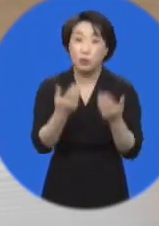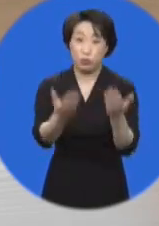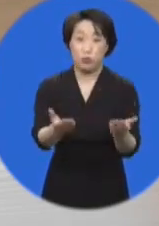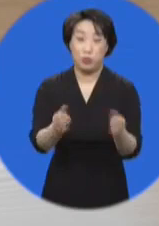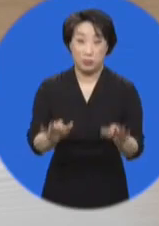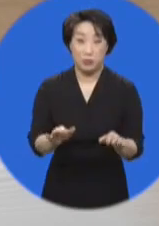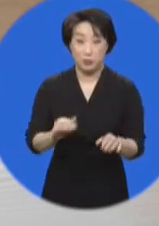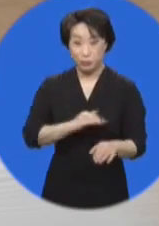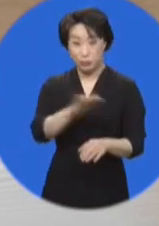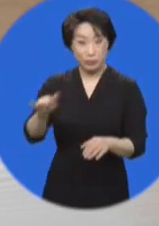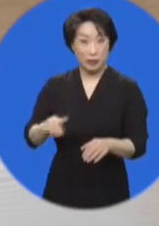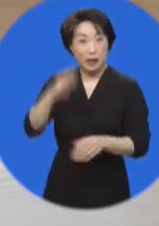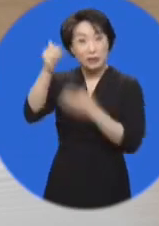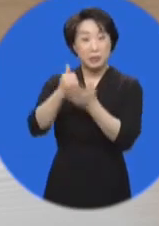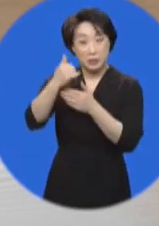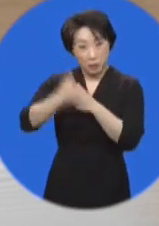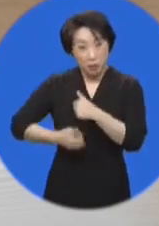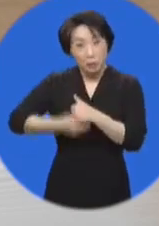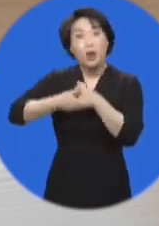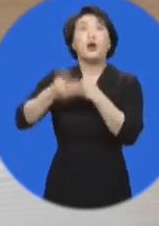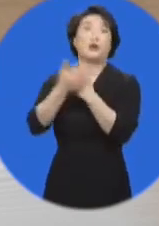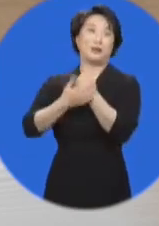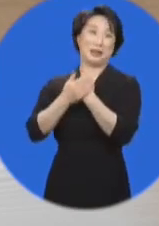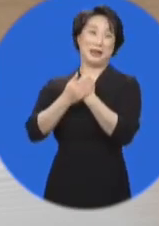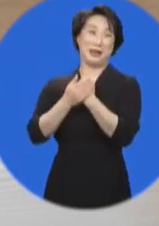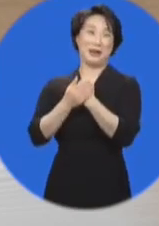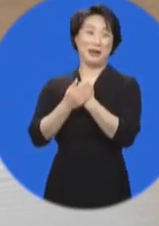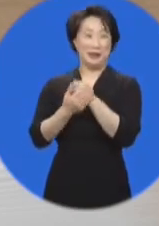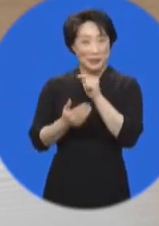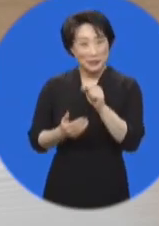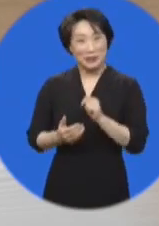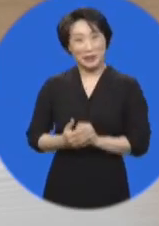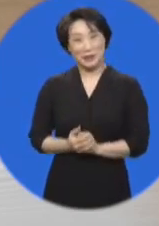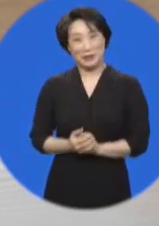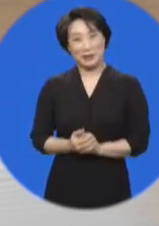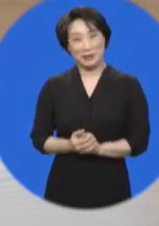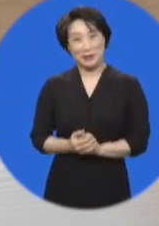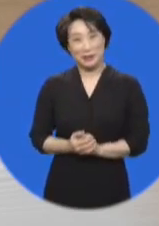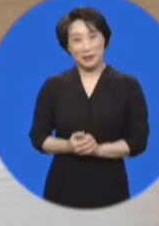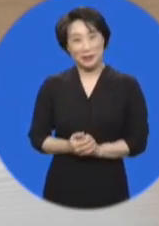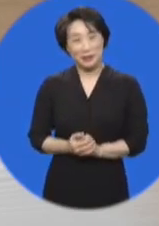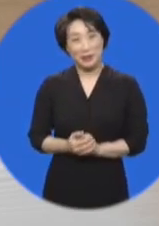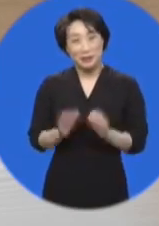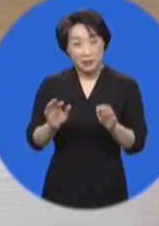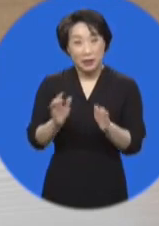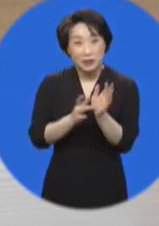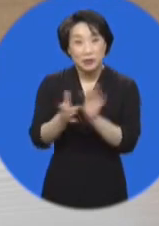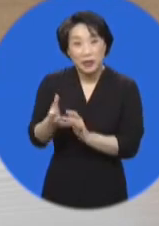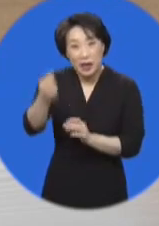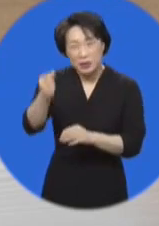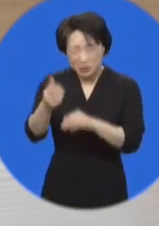하나님이 우리를 섬겨주시는 은혜입니다. 그래? 그리고 자기가 가진